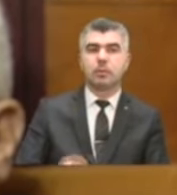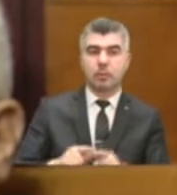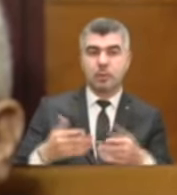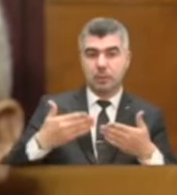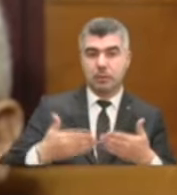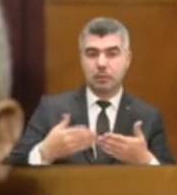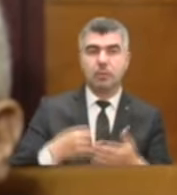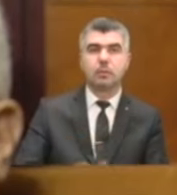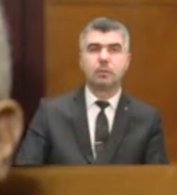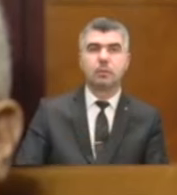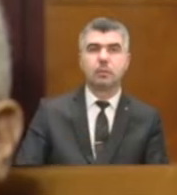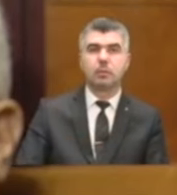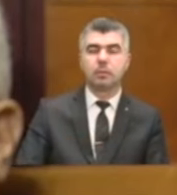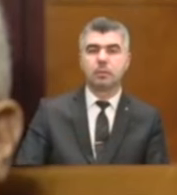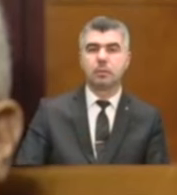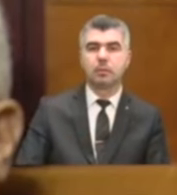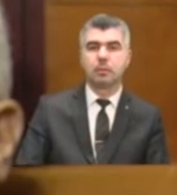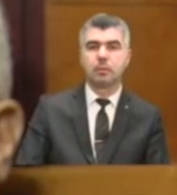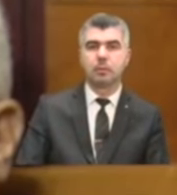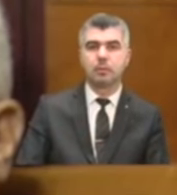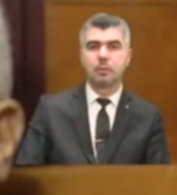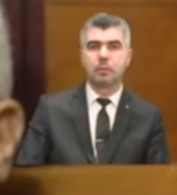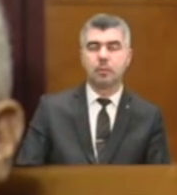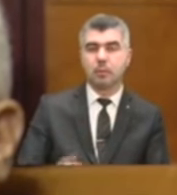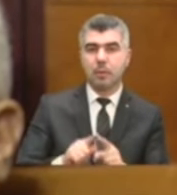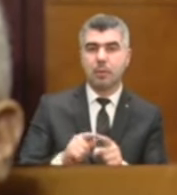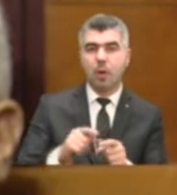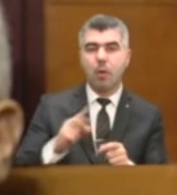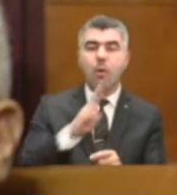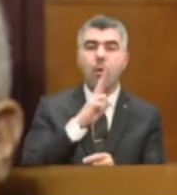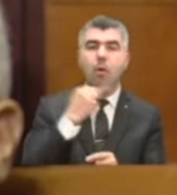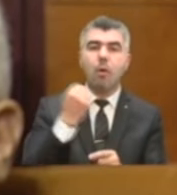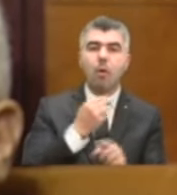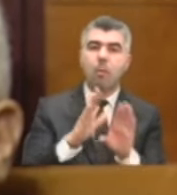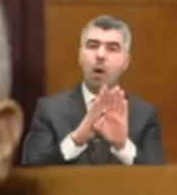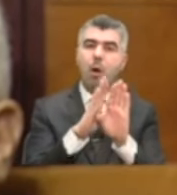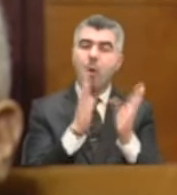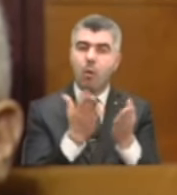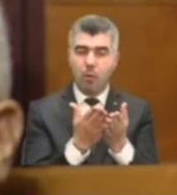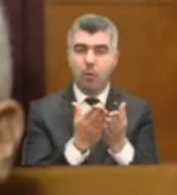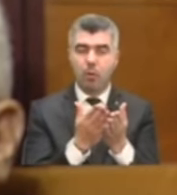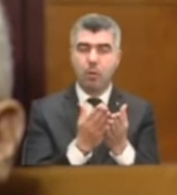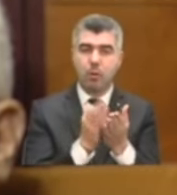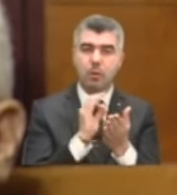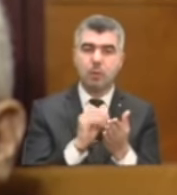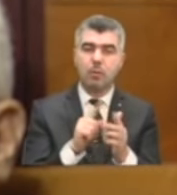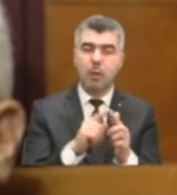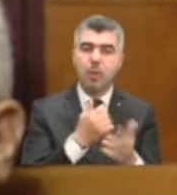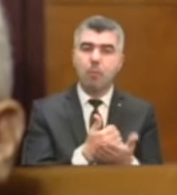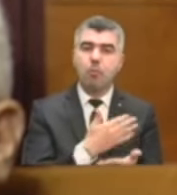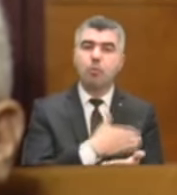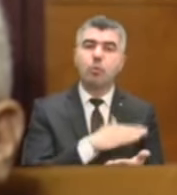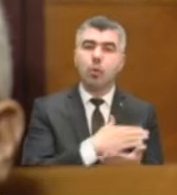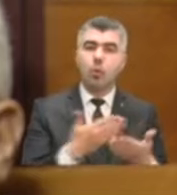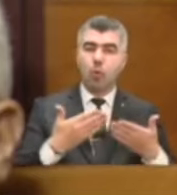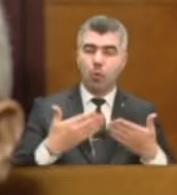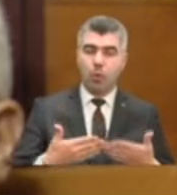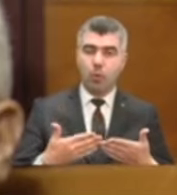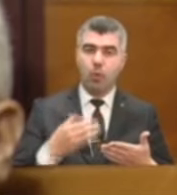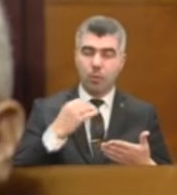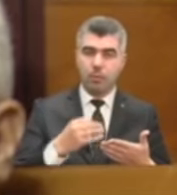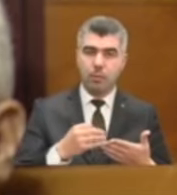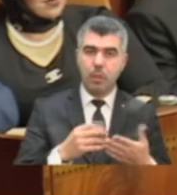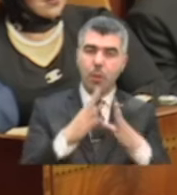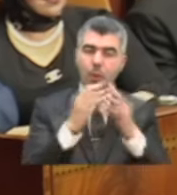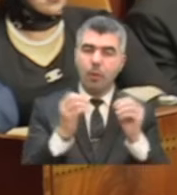بغينا من خلالك تنخاطب الحكومة ككل، وشعورا منا بالمسؤولية اليوم اللي ما خصناش